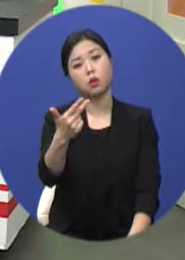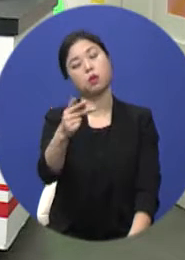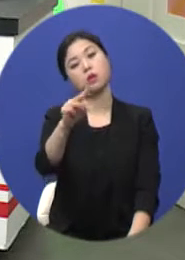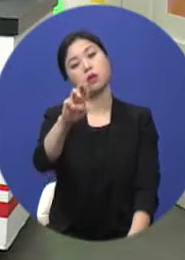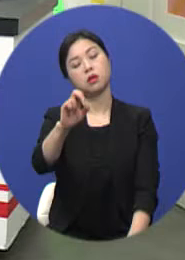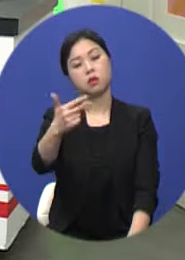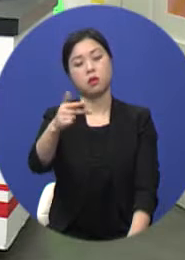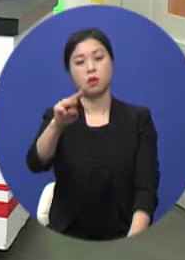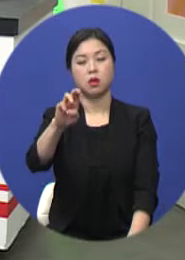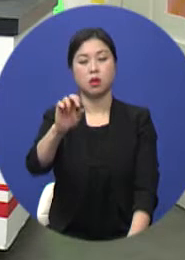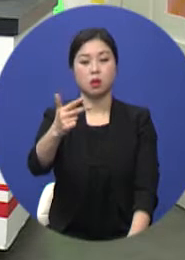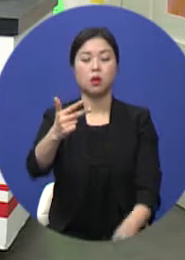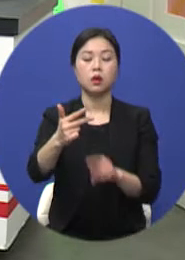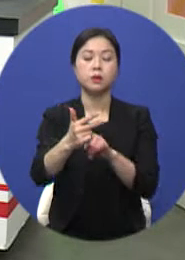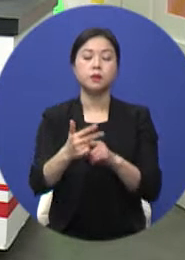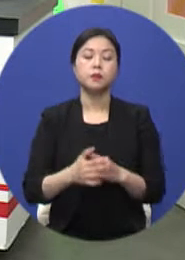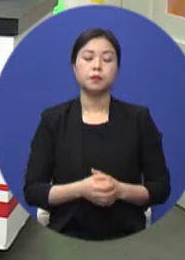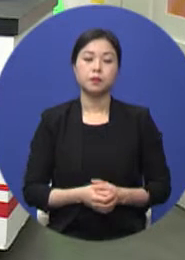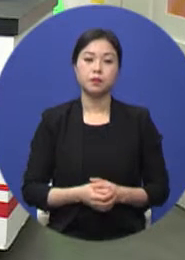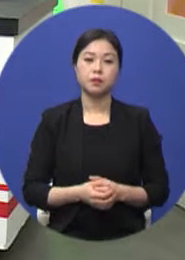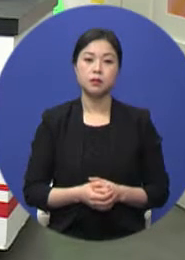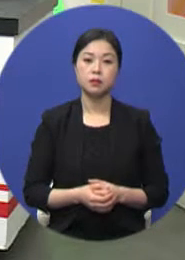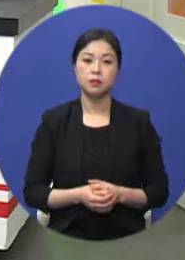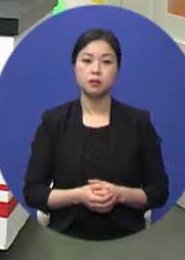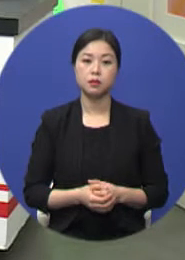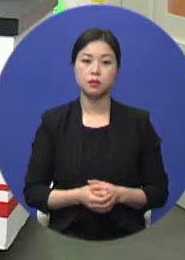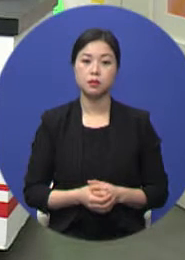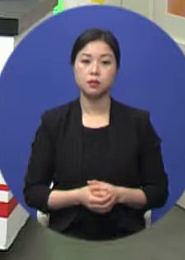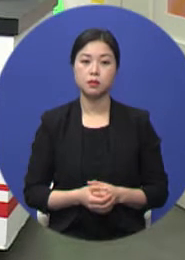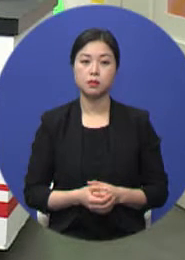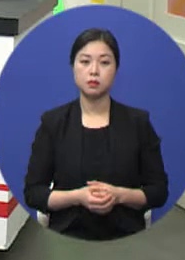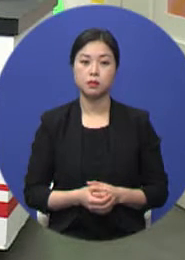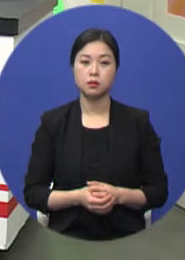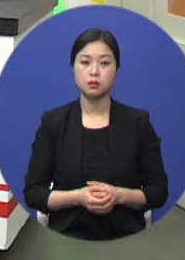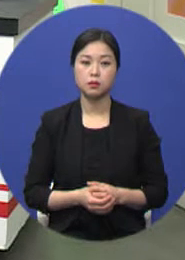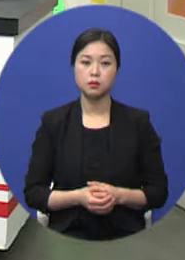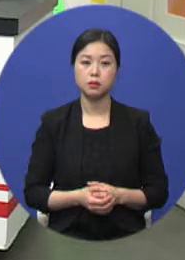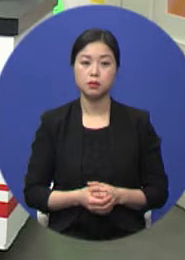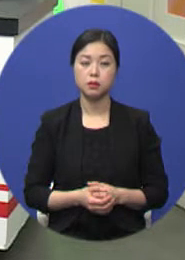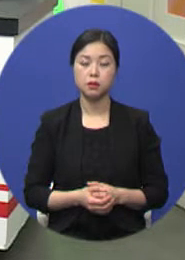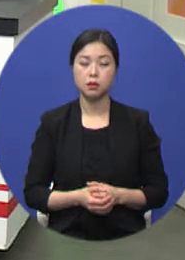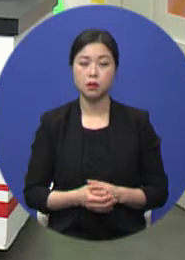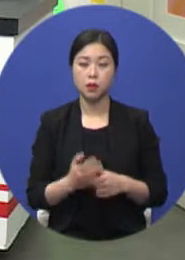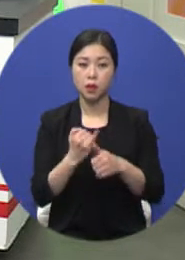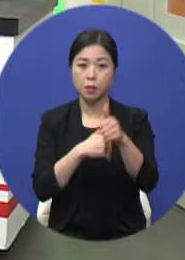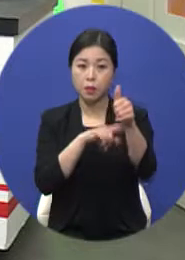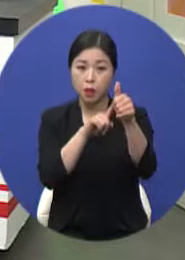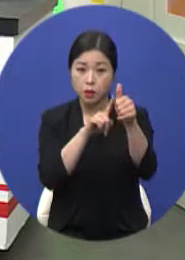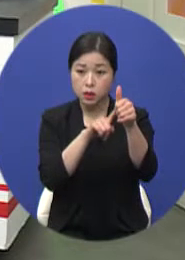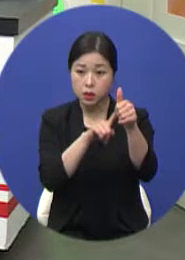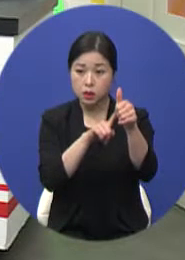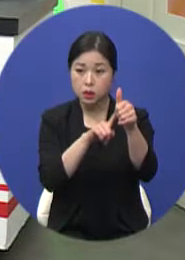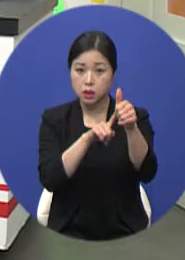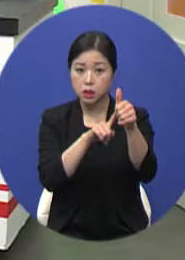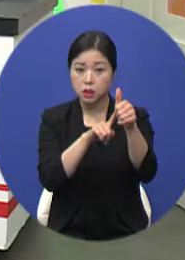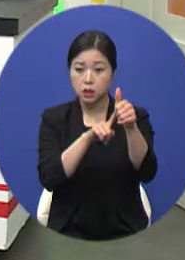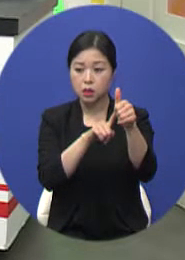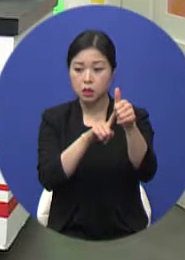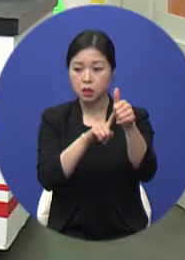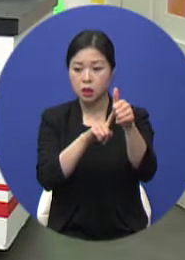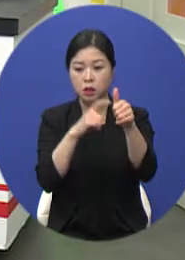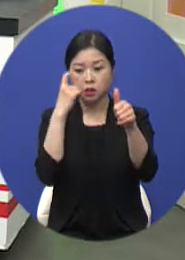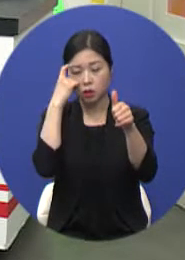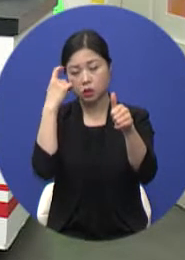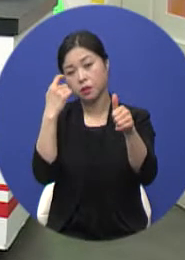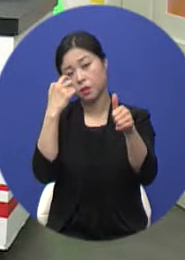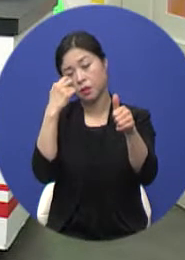37살 됐어요. 아, 네. 그래서 지금 뭐, 예. 남편이 그걸 알 때 정신과 치료를